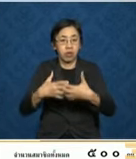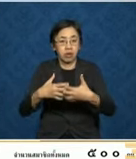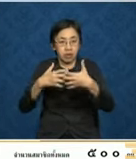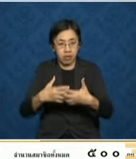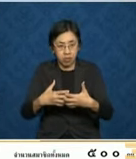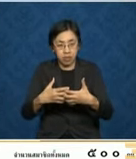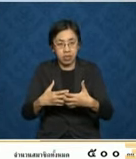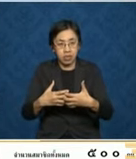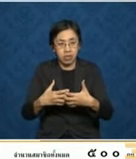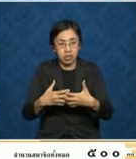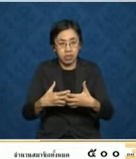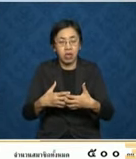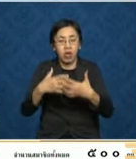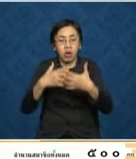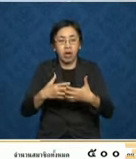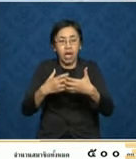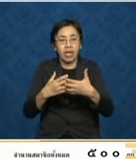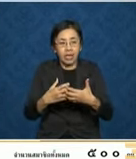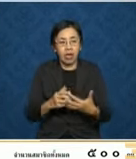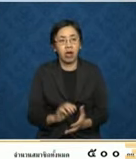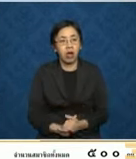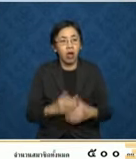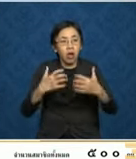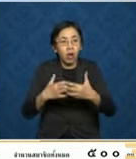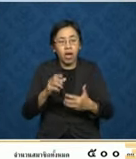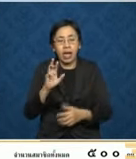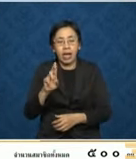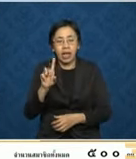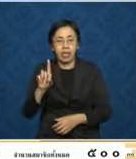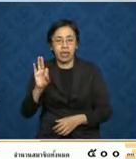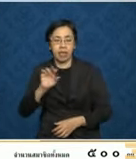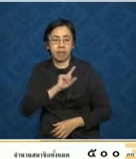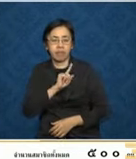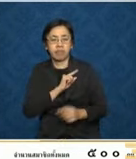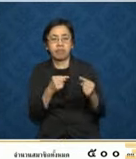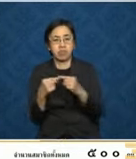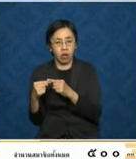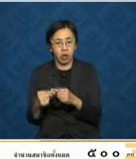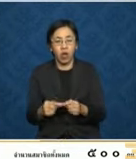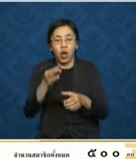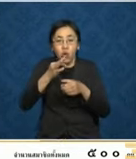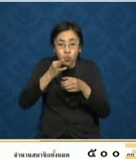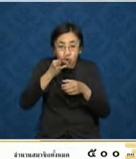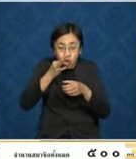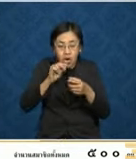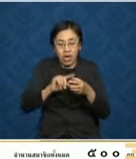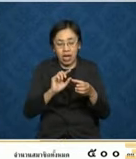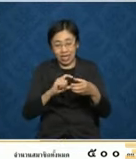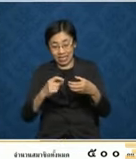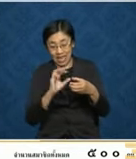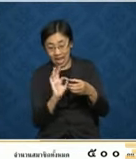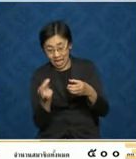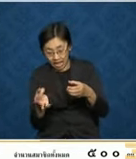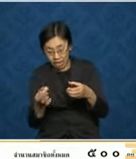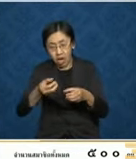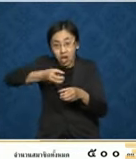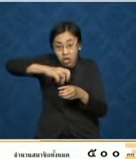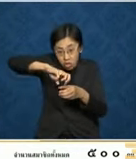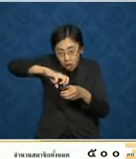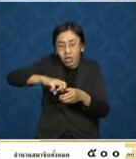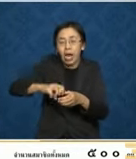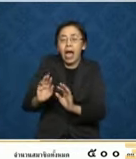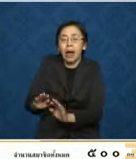งจากขยะหรือว่าโรงงาน RDF นะคะให้รับช่วงต่อนี้ไปขยะส่วนนี้ก็จะนำไปถูกทำเป็นพลังงานเชื้อเพลิงต่